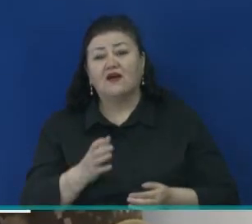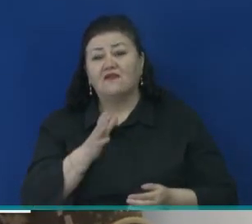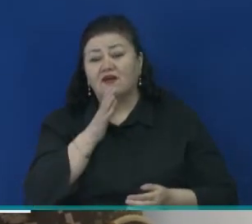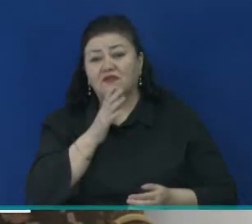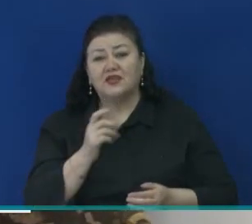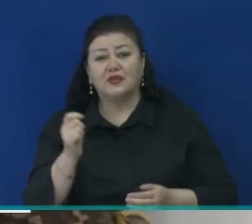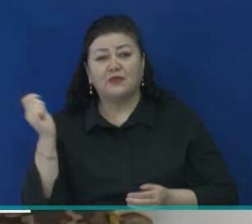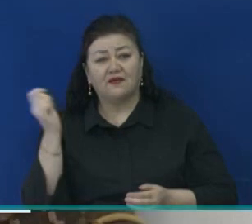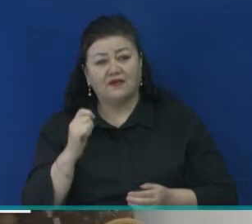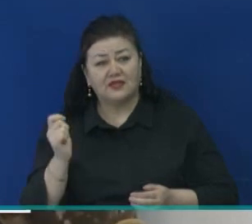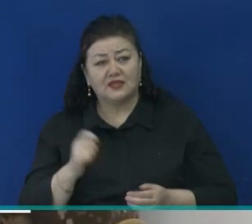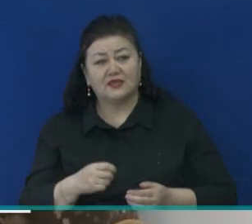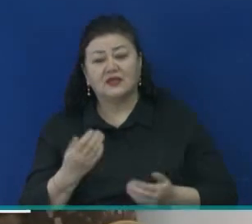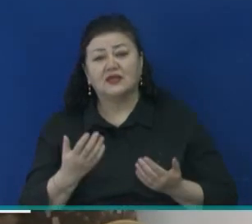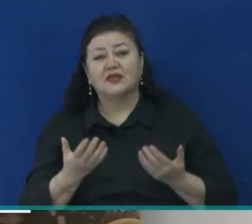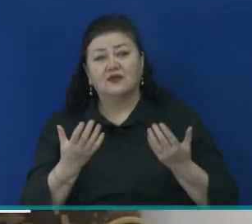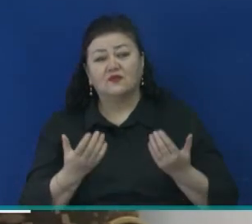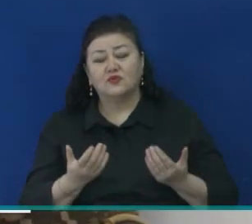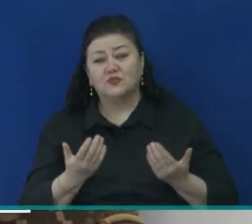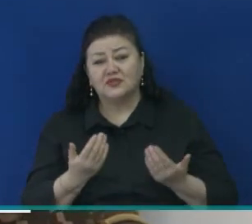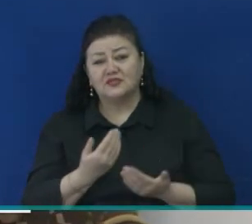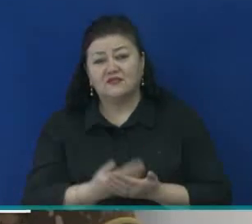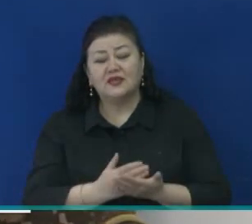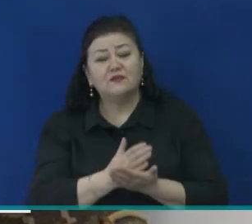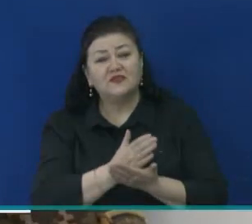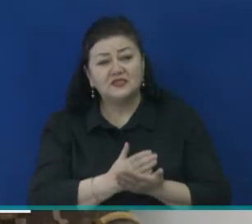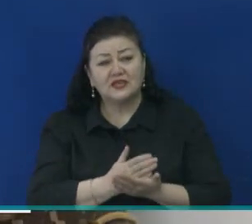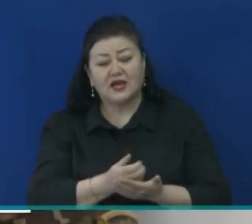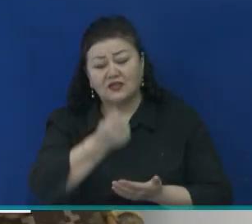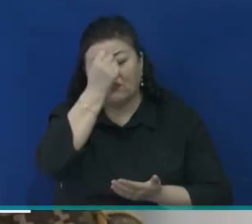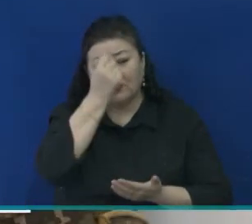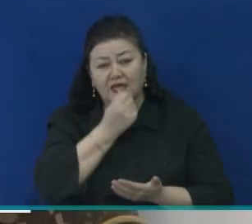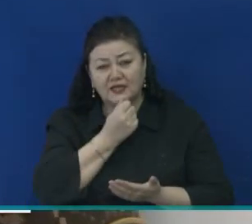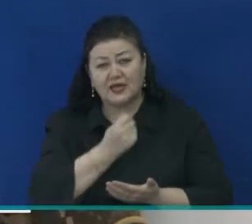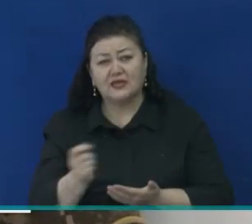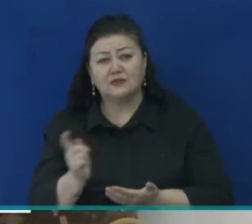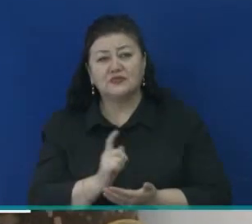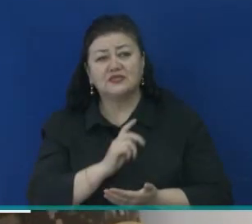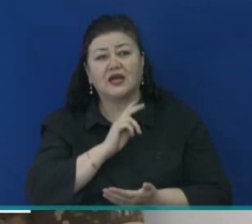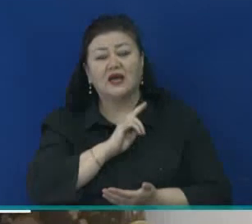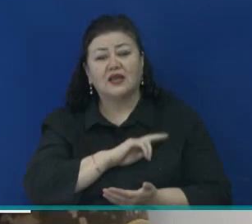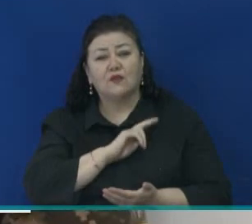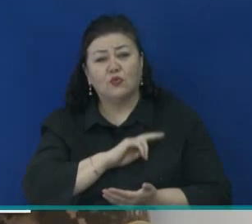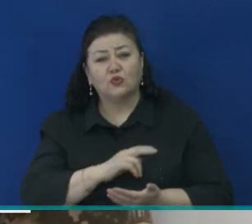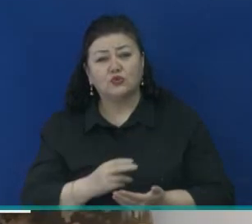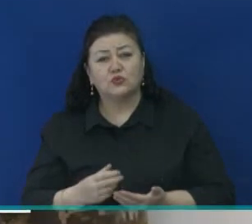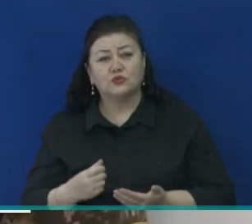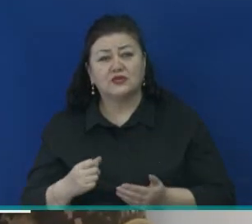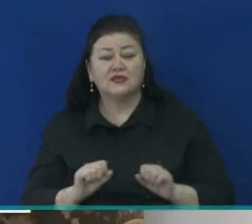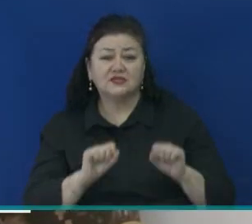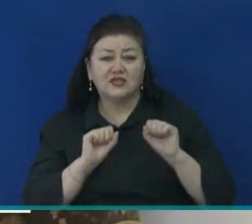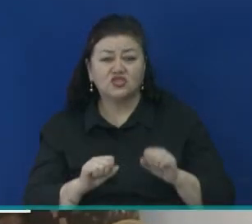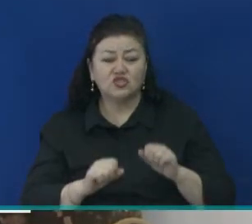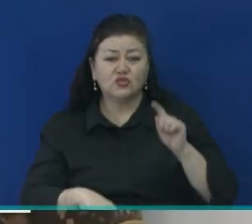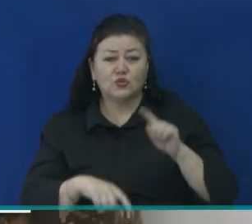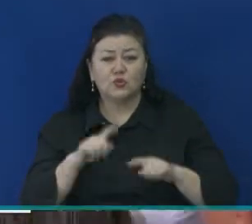тәуелсіз жолында қан төккен ата бабаларымызға арналады деп айтуымызға болады. Сол үшін келген атсалысқан